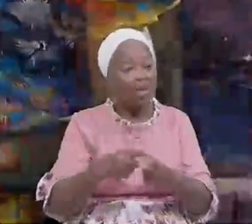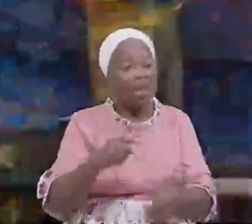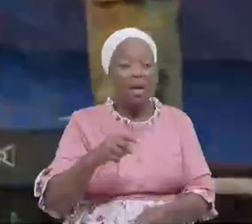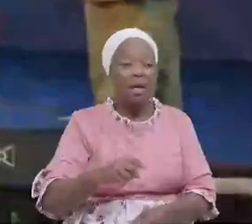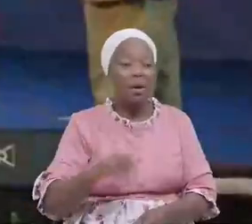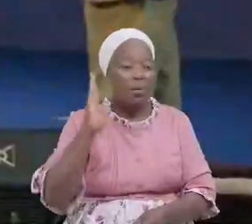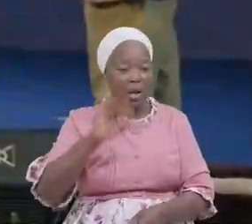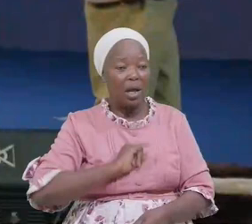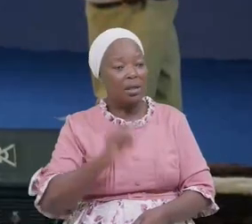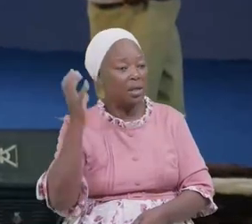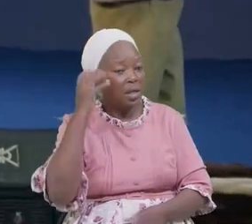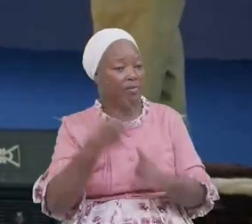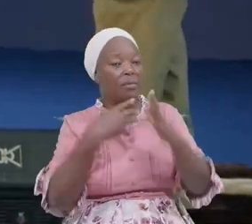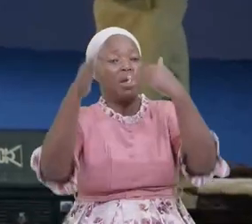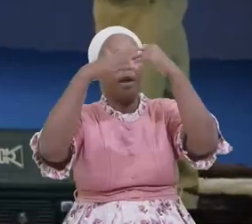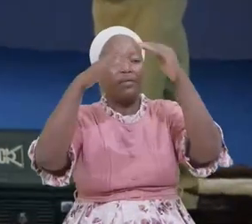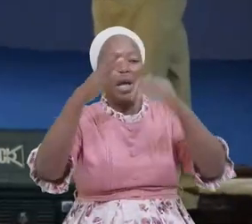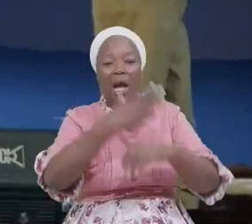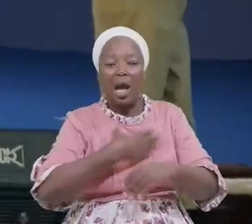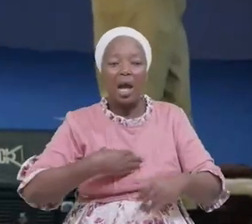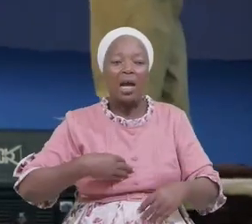Je l'exaucerai des cieux.